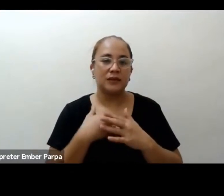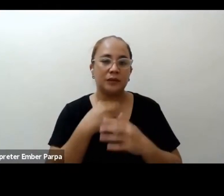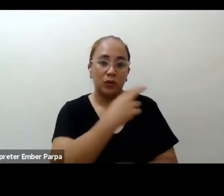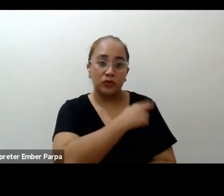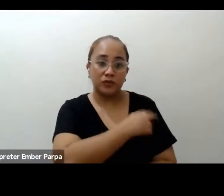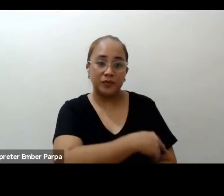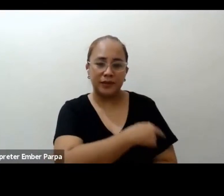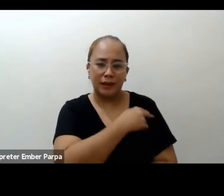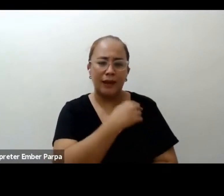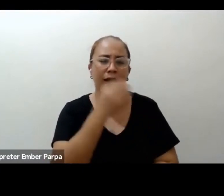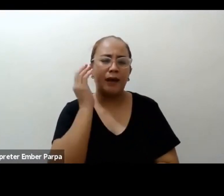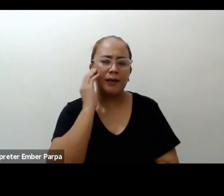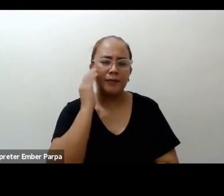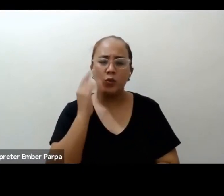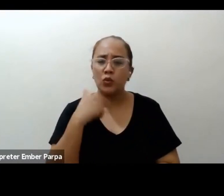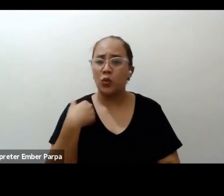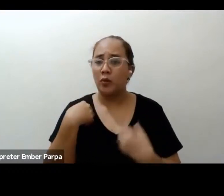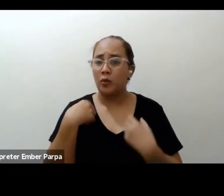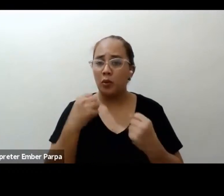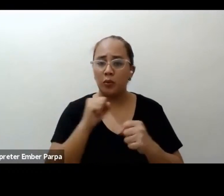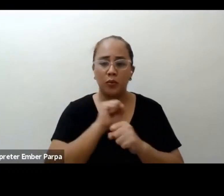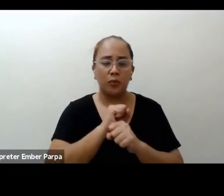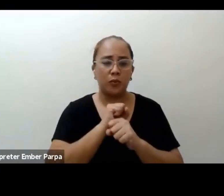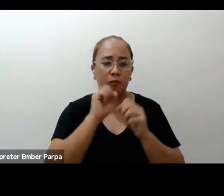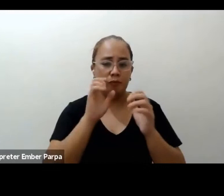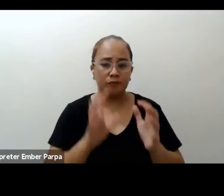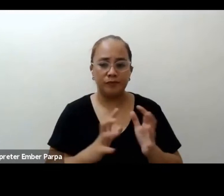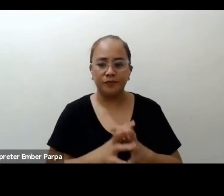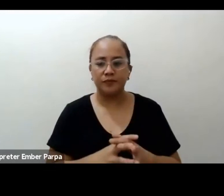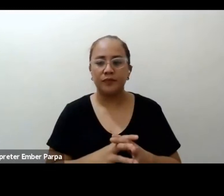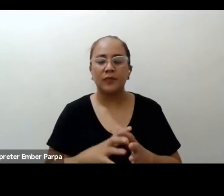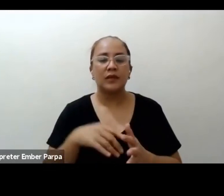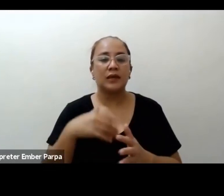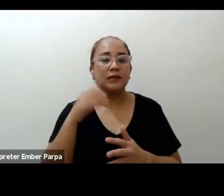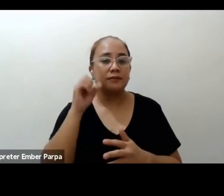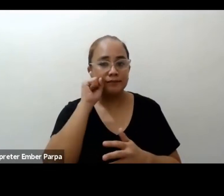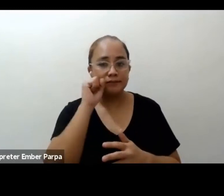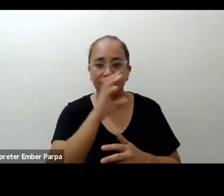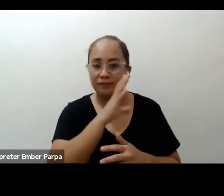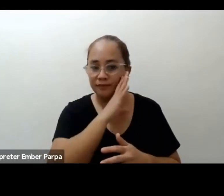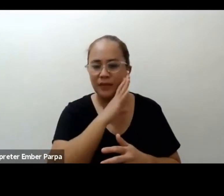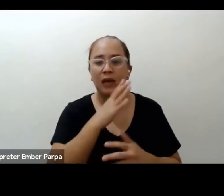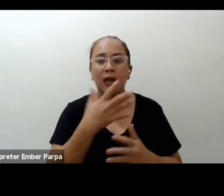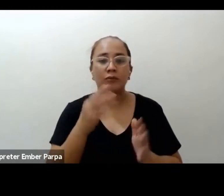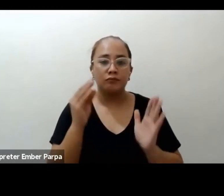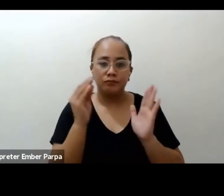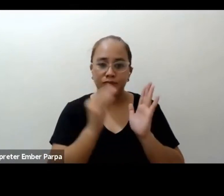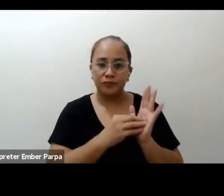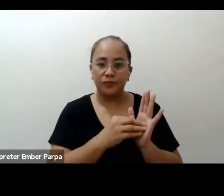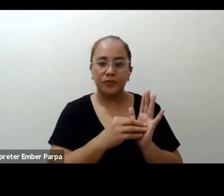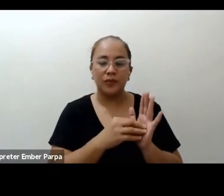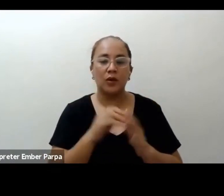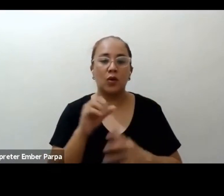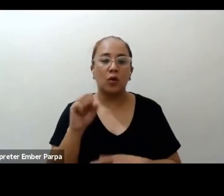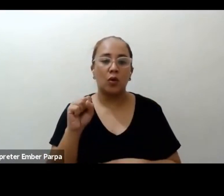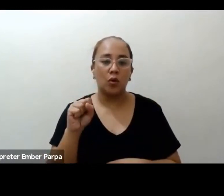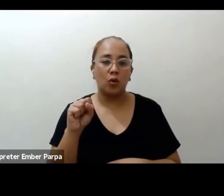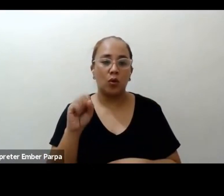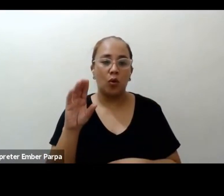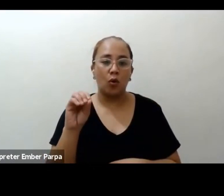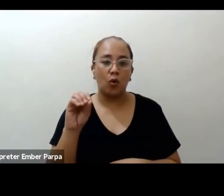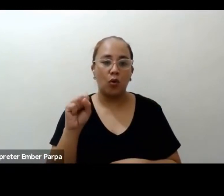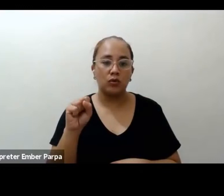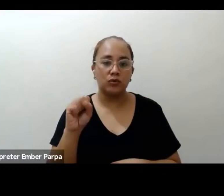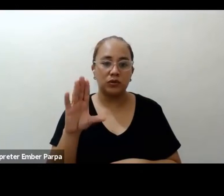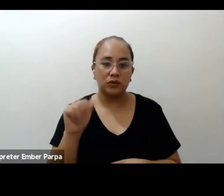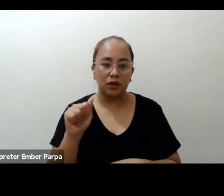Alam nila kung sino yung mga health workers doon. Tapos yung senior citizens, nakalista sila sa office ng OSCA, di ba?